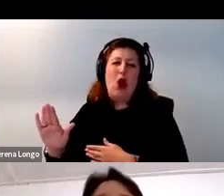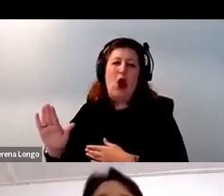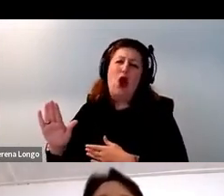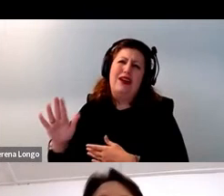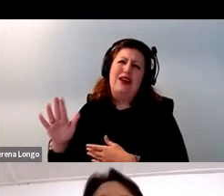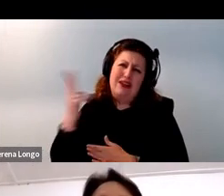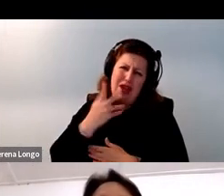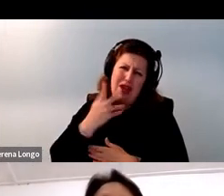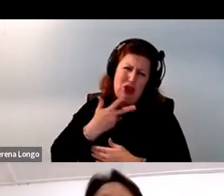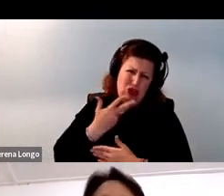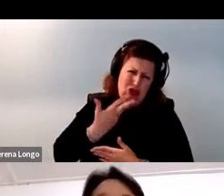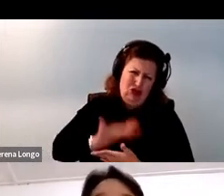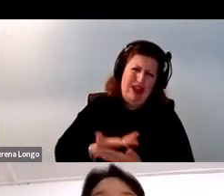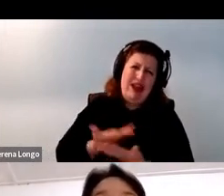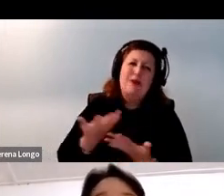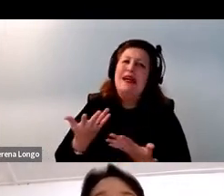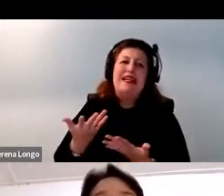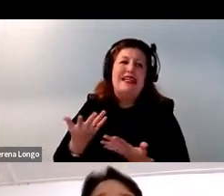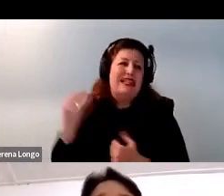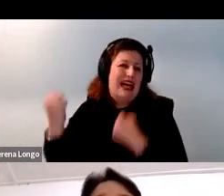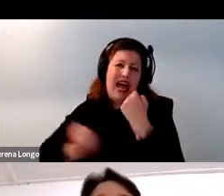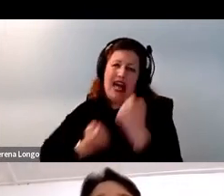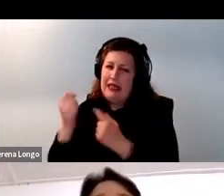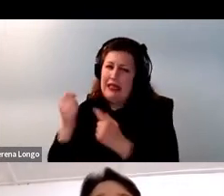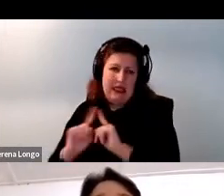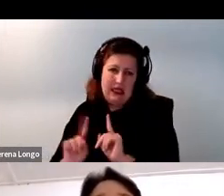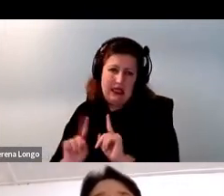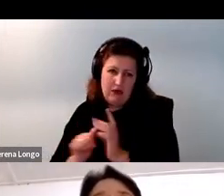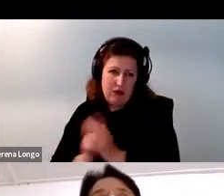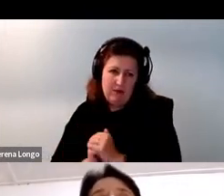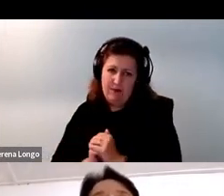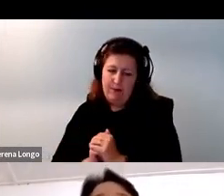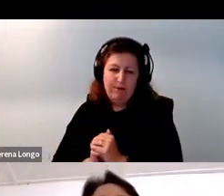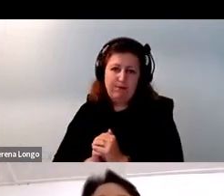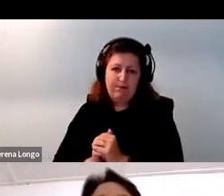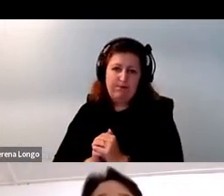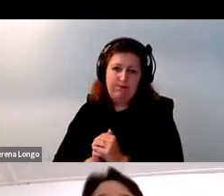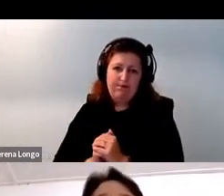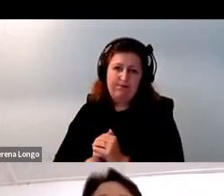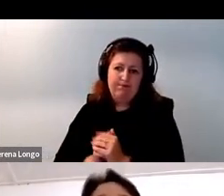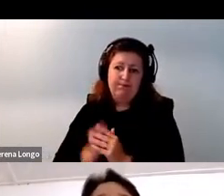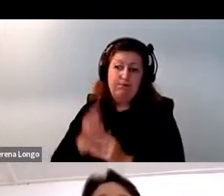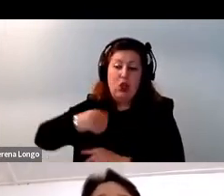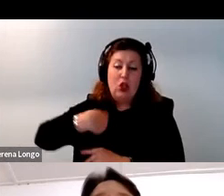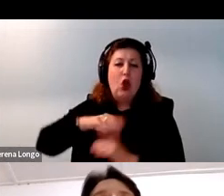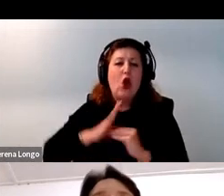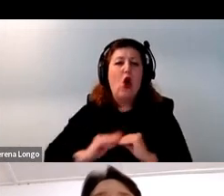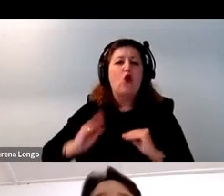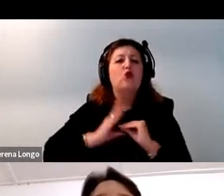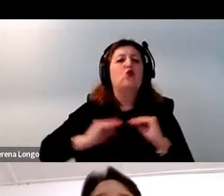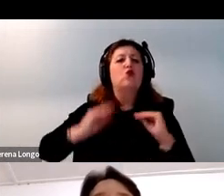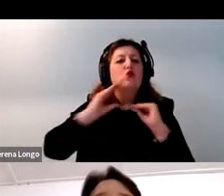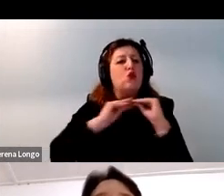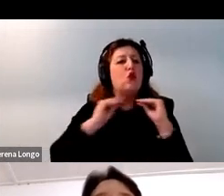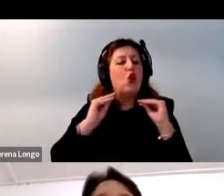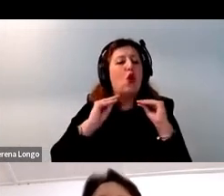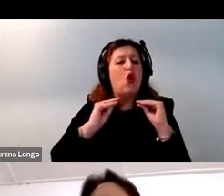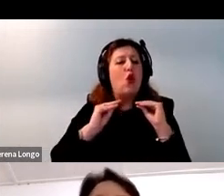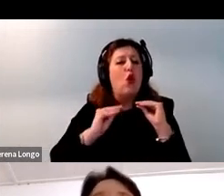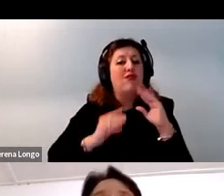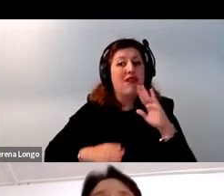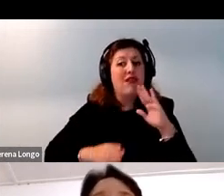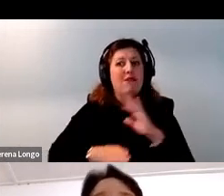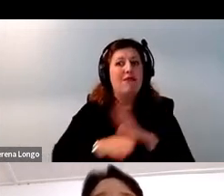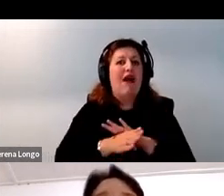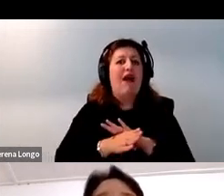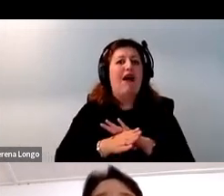ma sono poco attive. Quindi i lavori di costruzione, che sono stati un po' il kick-off,